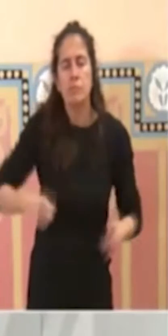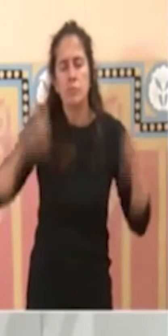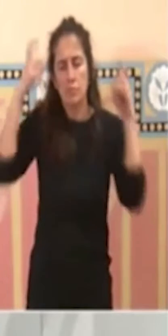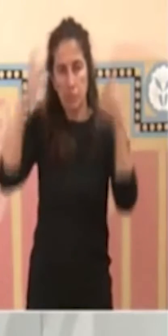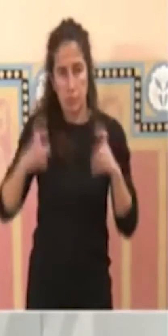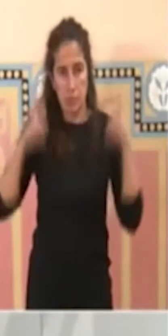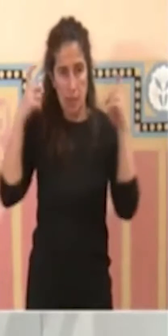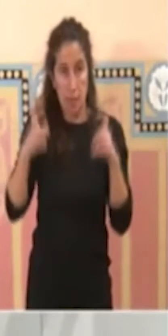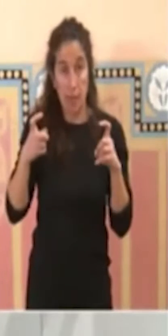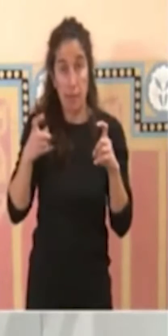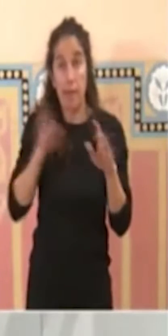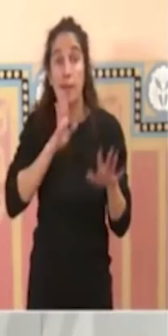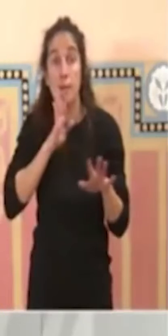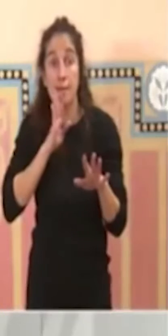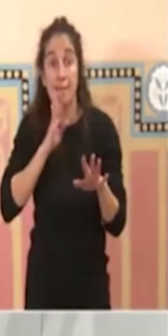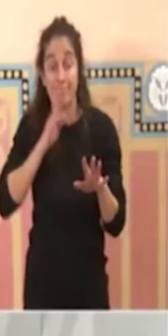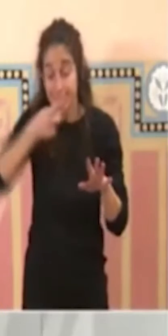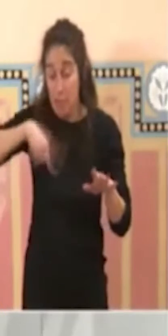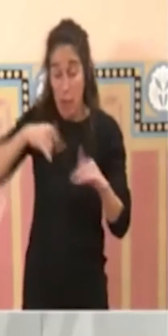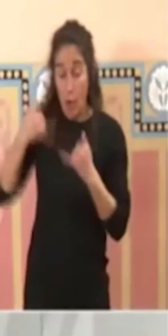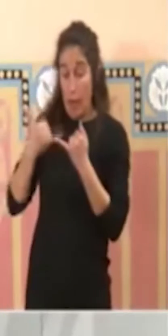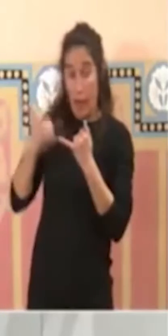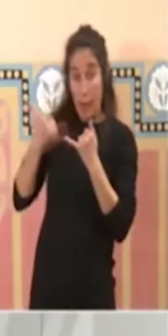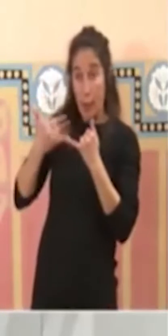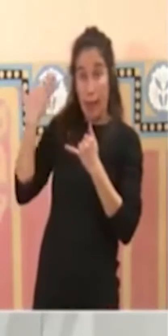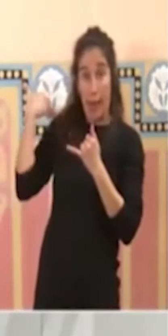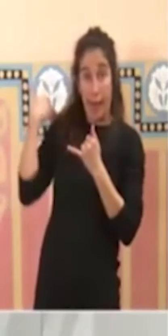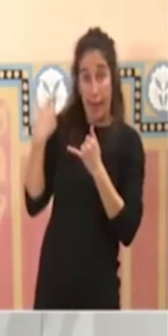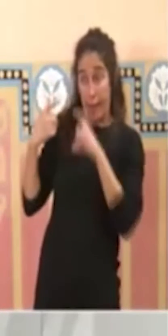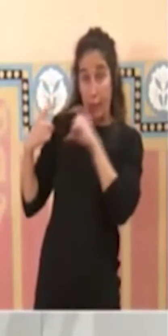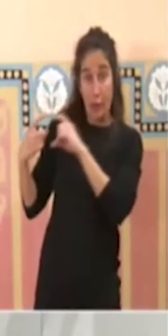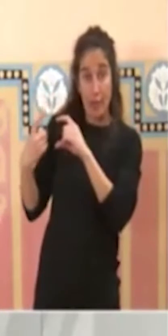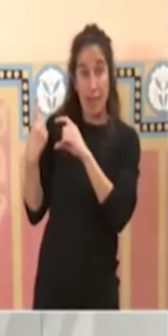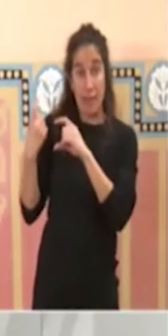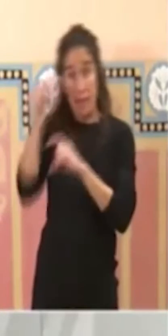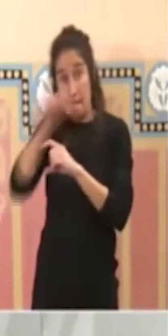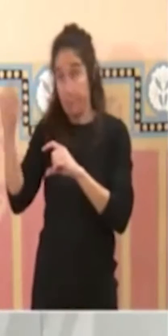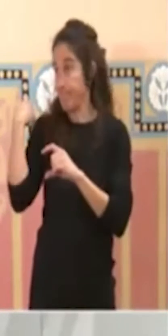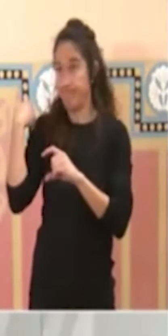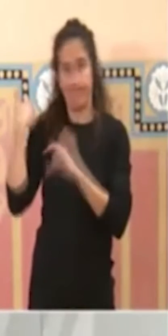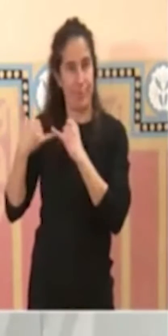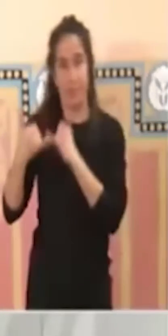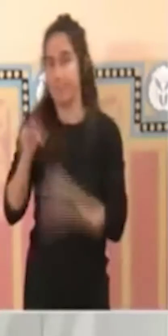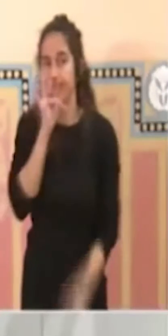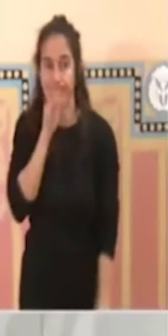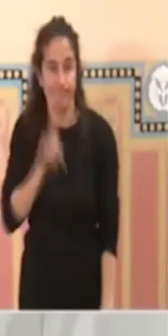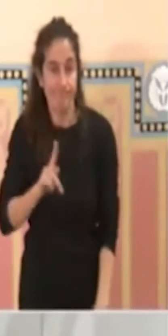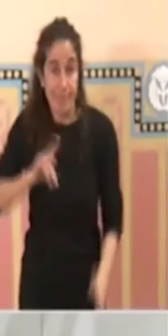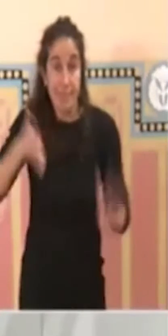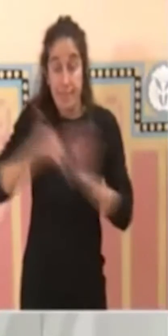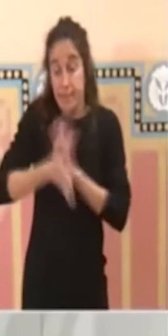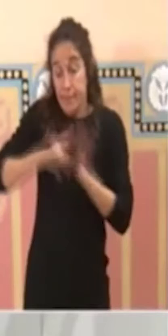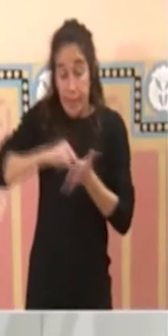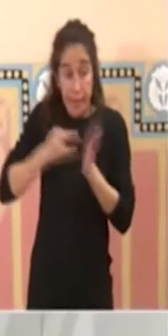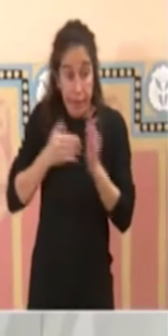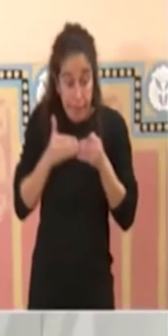encara com que no hem recuperat aquelles dosis que van quedar pendents de la setmana anterior, doncs no podem planificar encara de